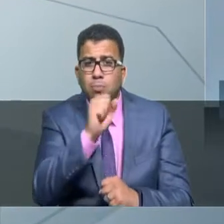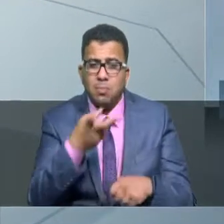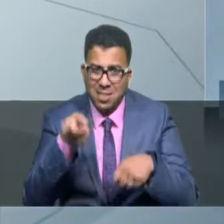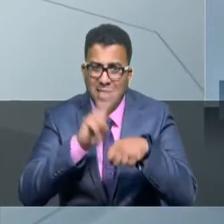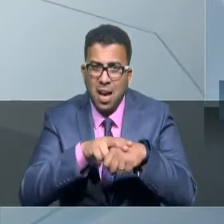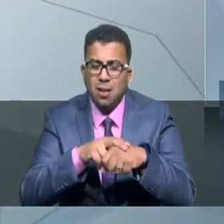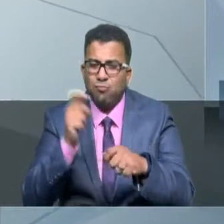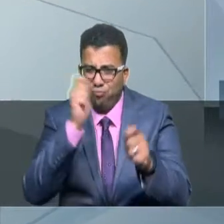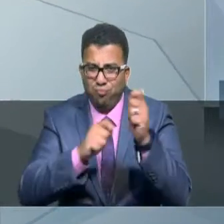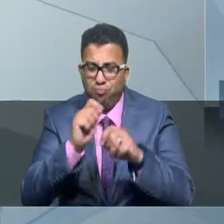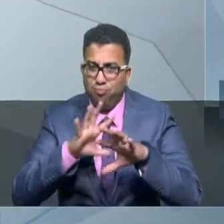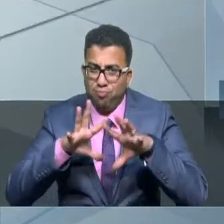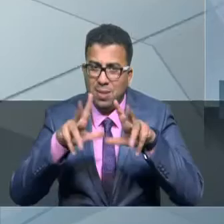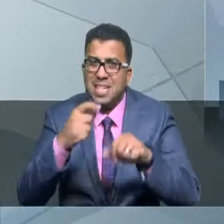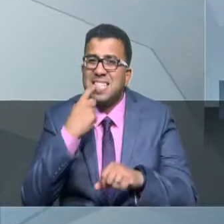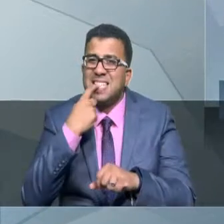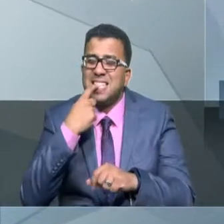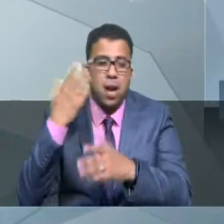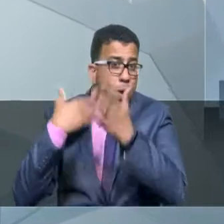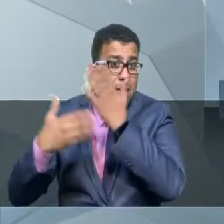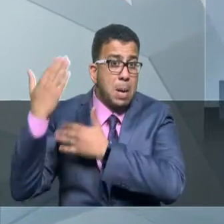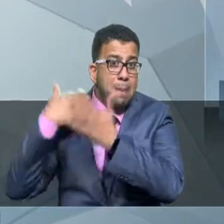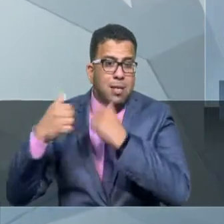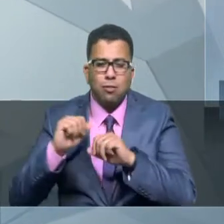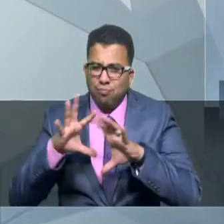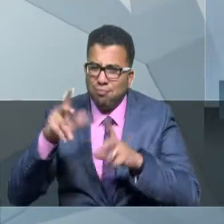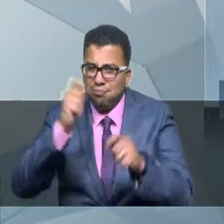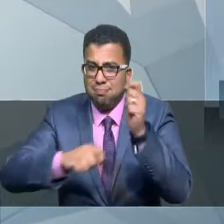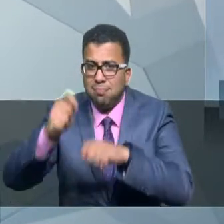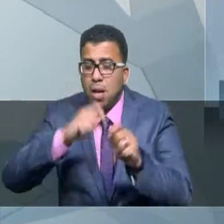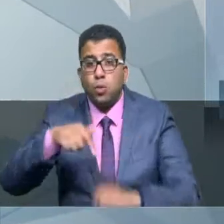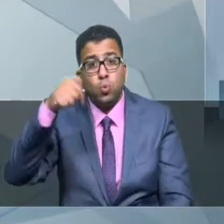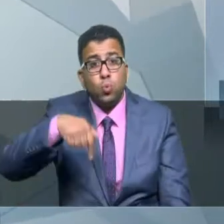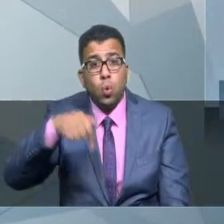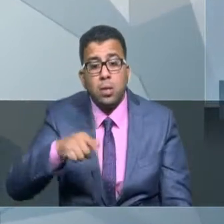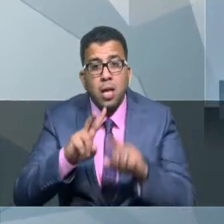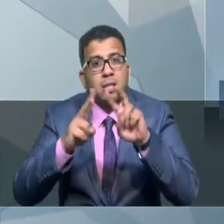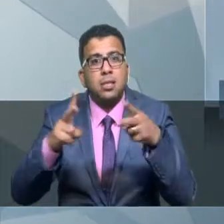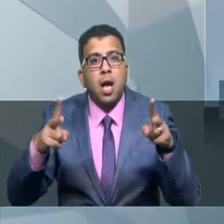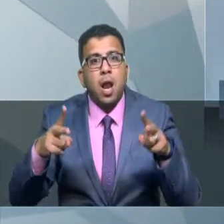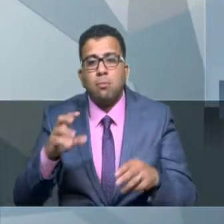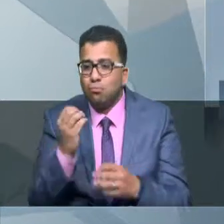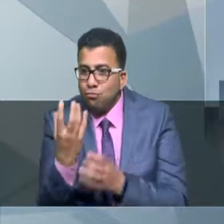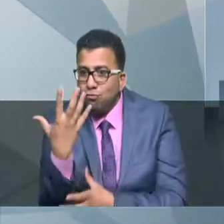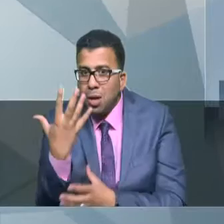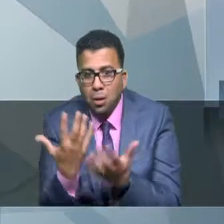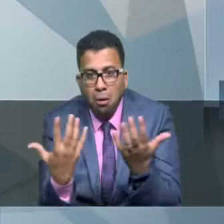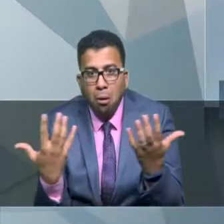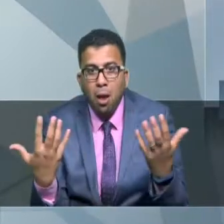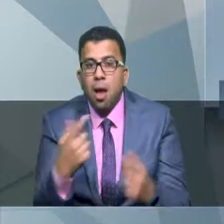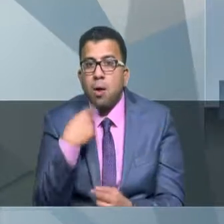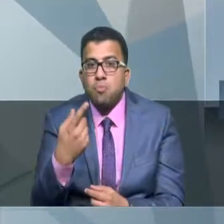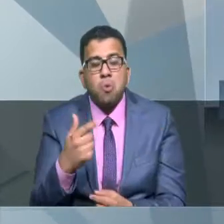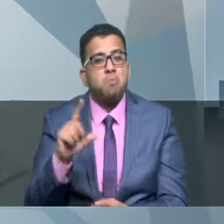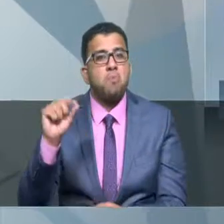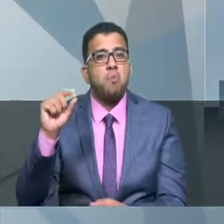إعادة تأهيلها عبر السنوات الماضية، وبالتالي حاليا فيها تنوع فطري وحيوي